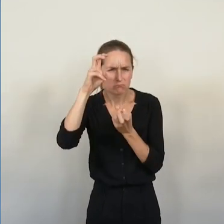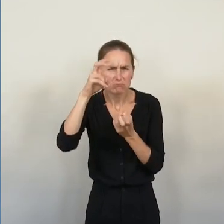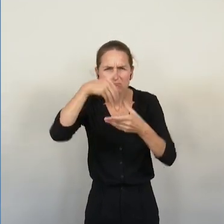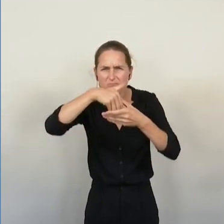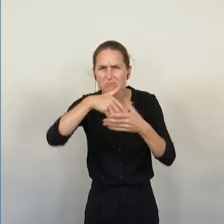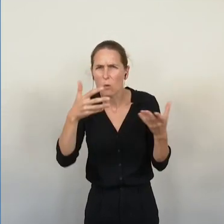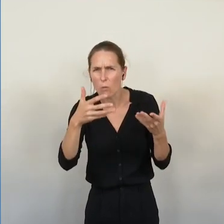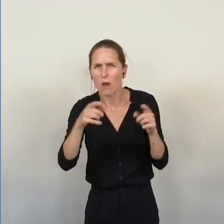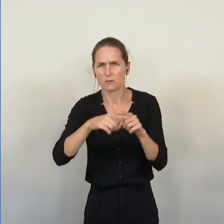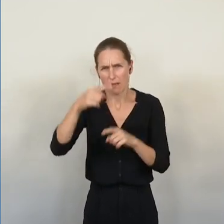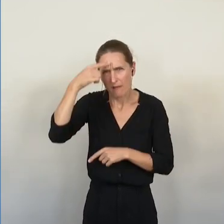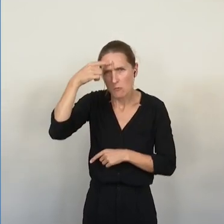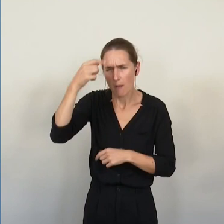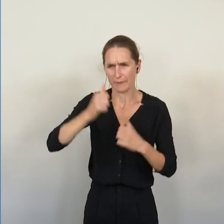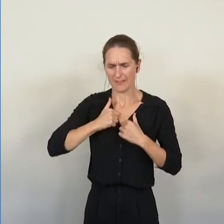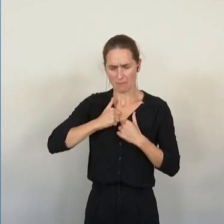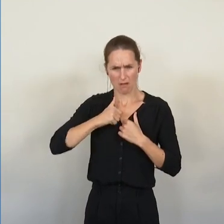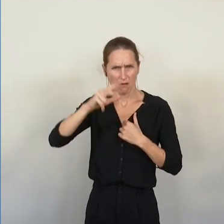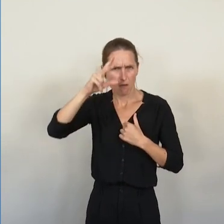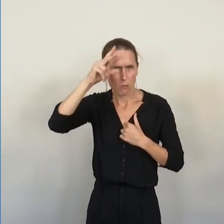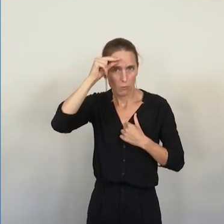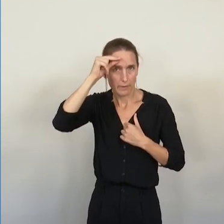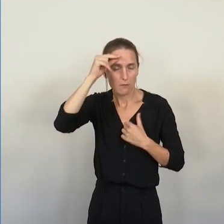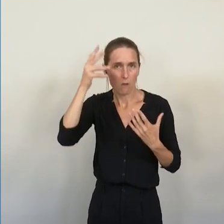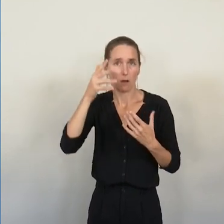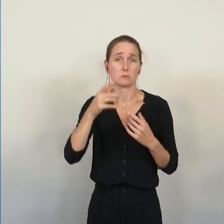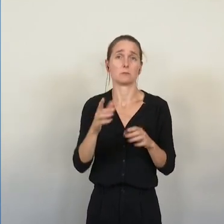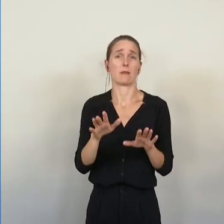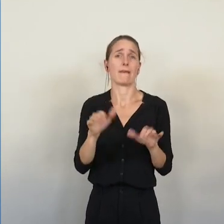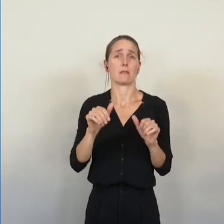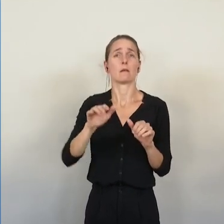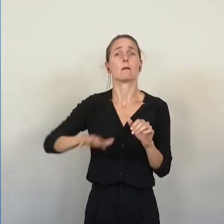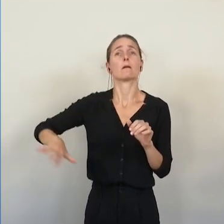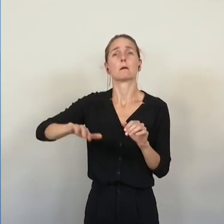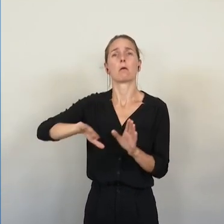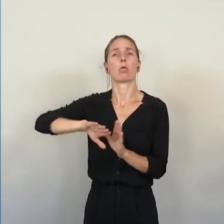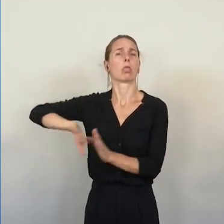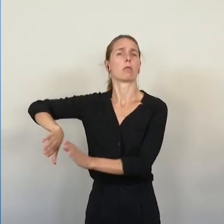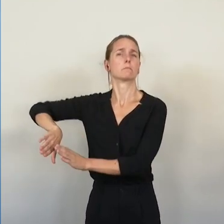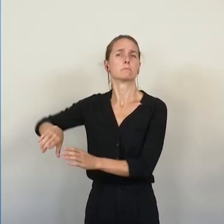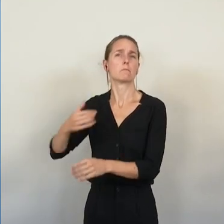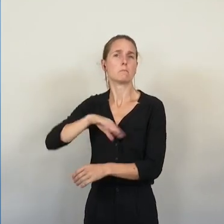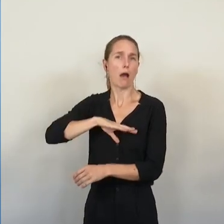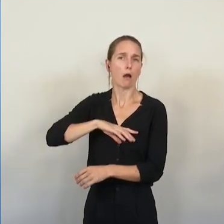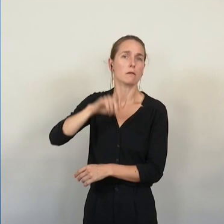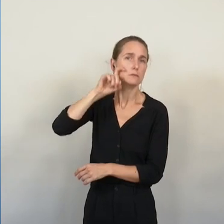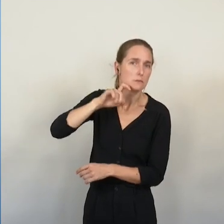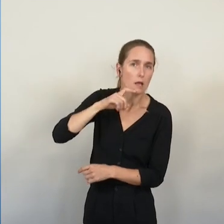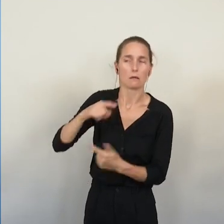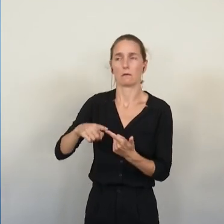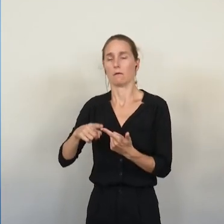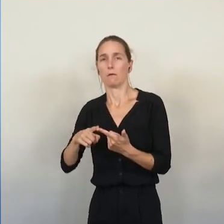intellectuellement et qu'elle ne met personne de côté du fait de son origine sociale son sexe son âge sa culture ou sa religion une